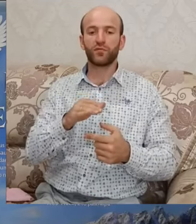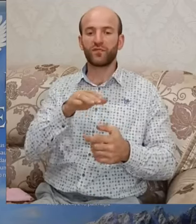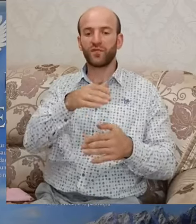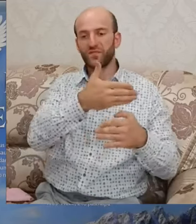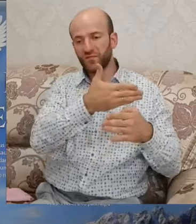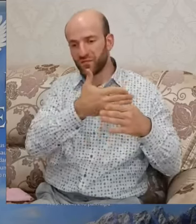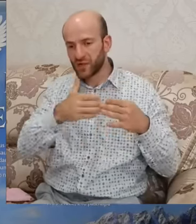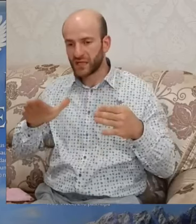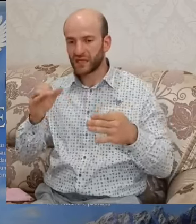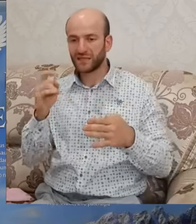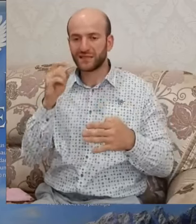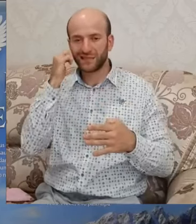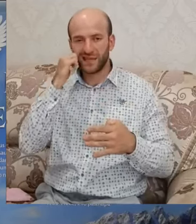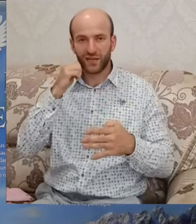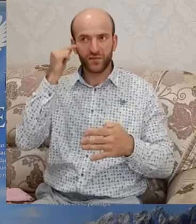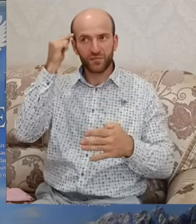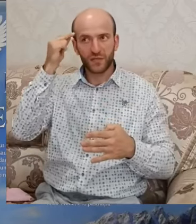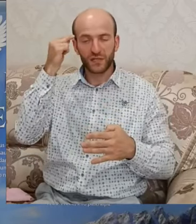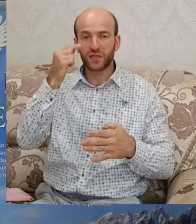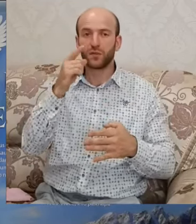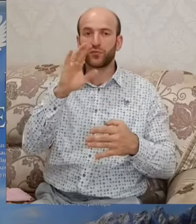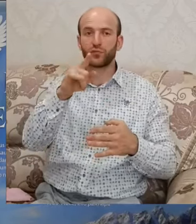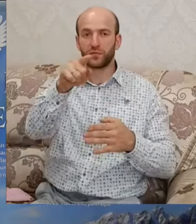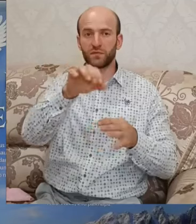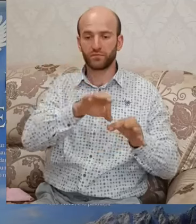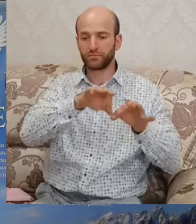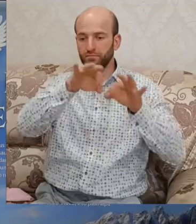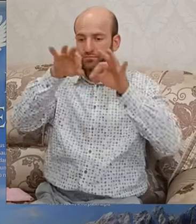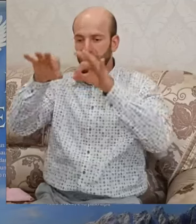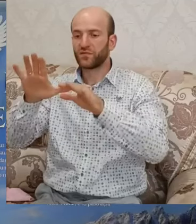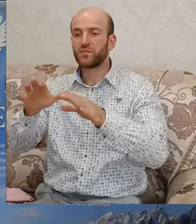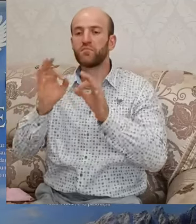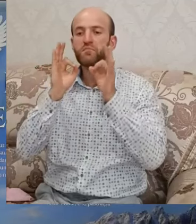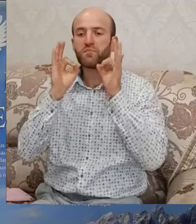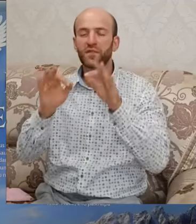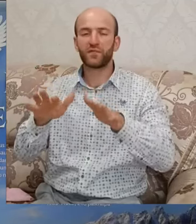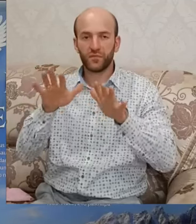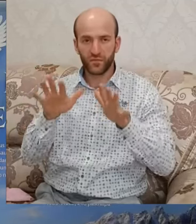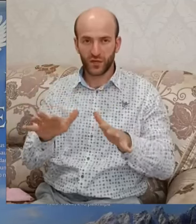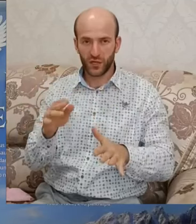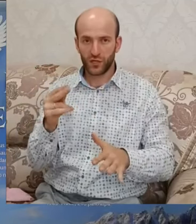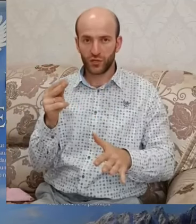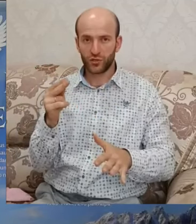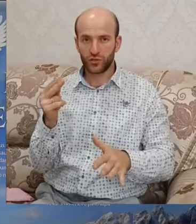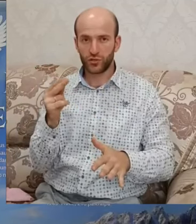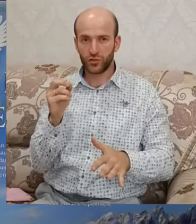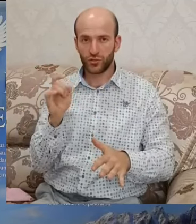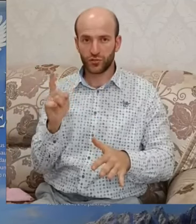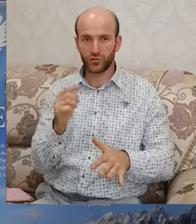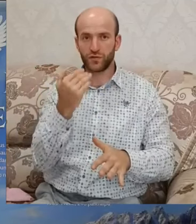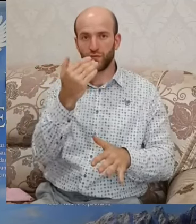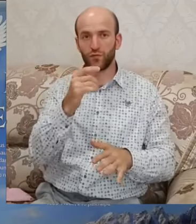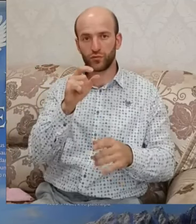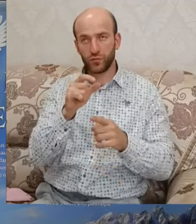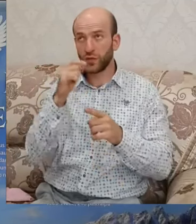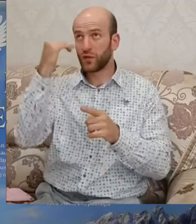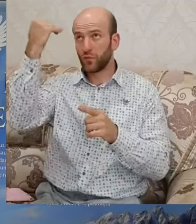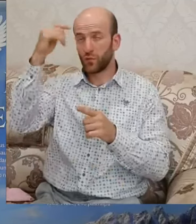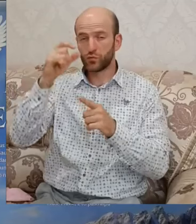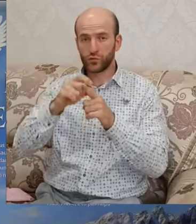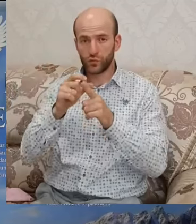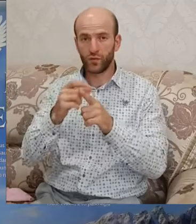позицию. Per savo žodį ir tikėjimą. Через свое слово и веру. Taigi aš tikiu, kad Dievas iš tikrųjų